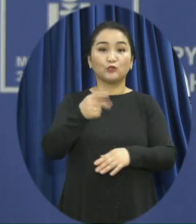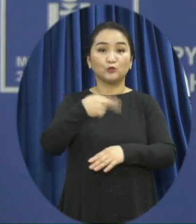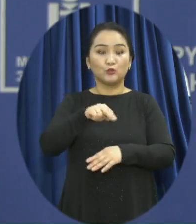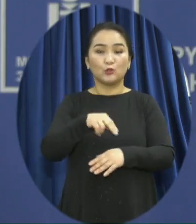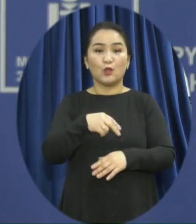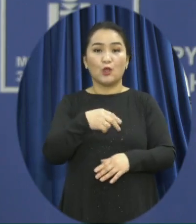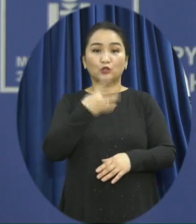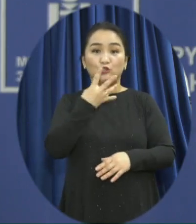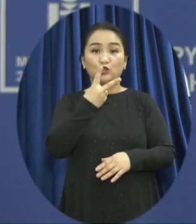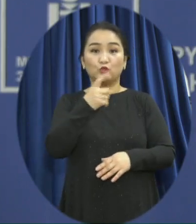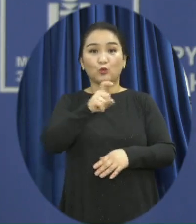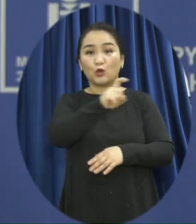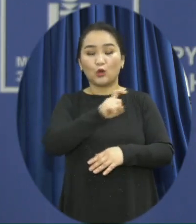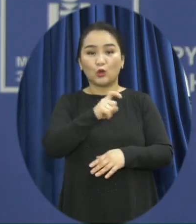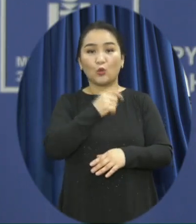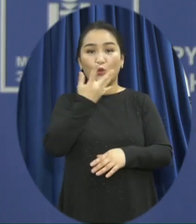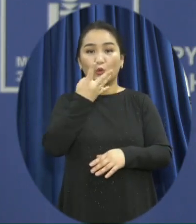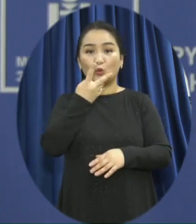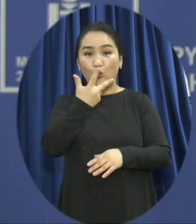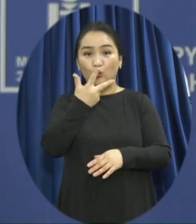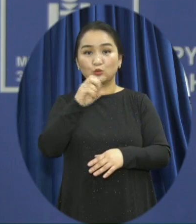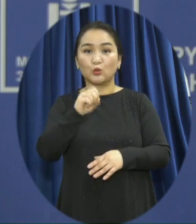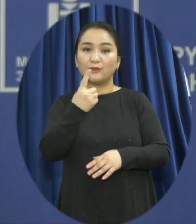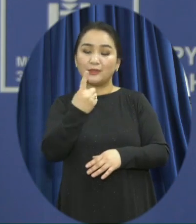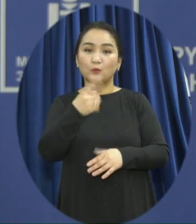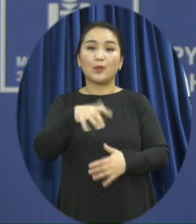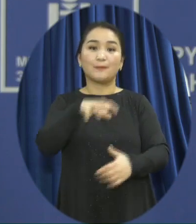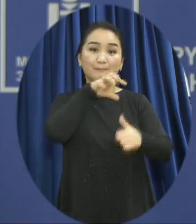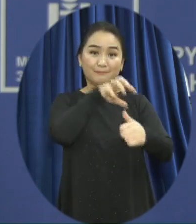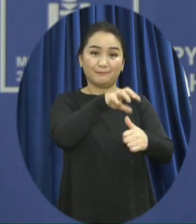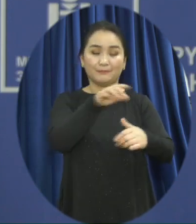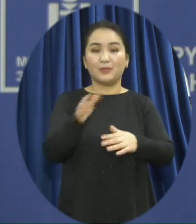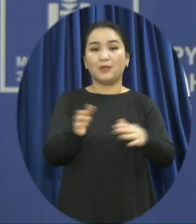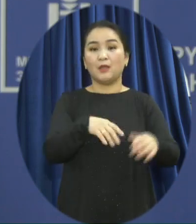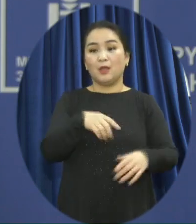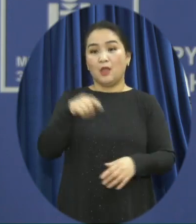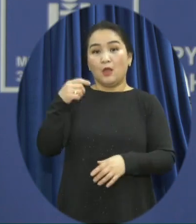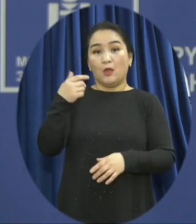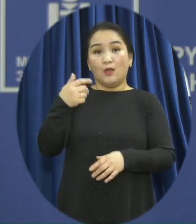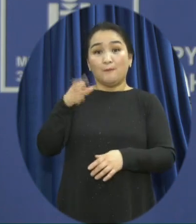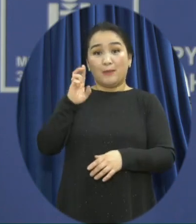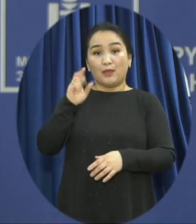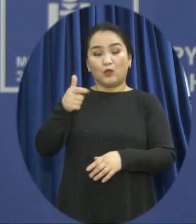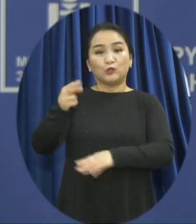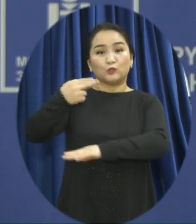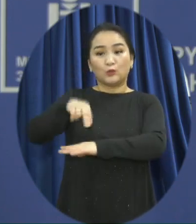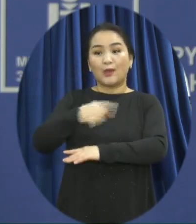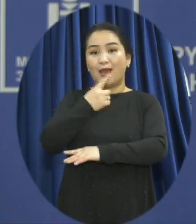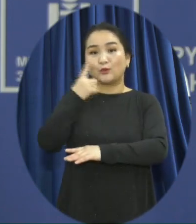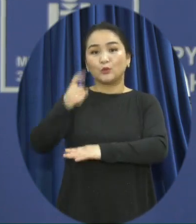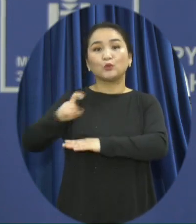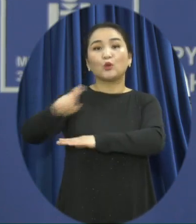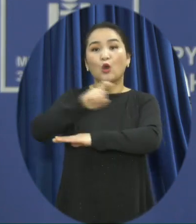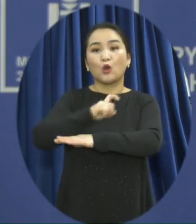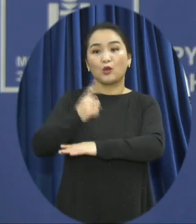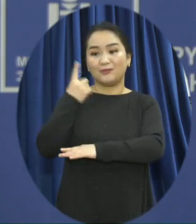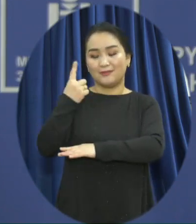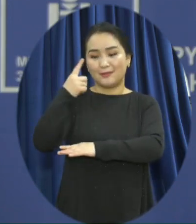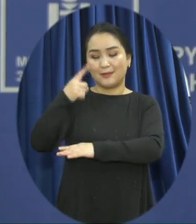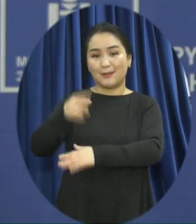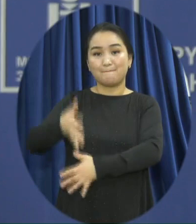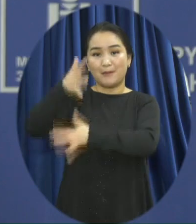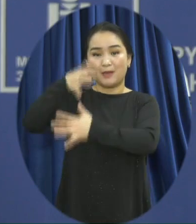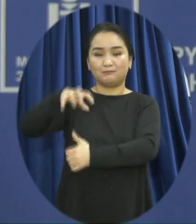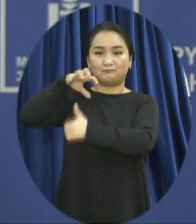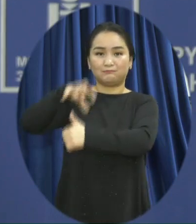байрыг, баянгол дүргийн 6-р хороо 42-р байрын 2-р орцыг, дөнгөс сая бас баянгол дүргийн 11-р хороонд 1 байрыг ингэж тусгаарлалт